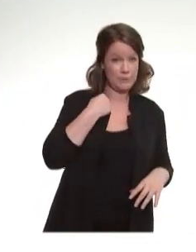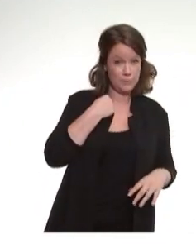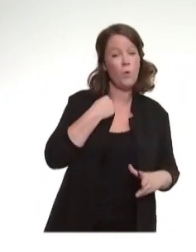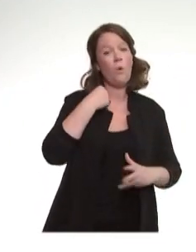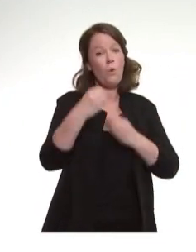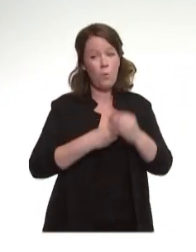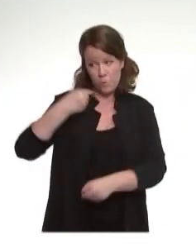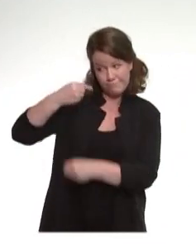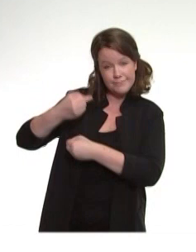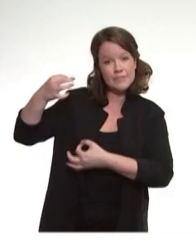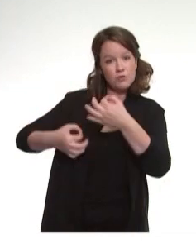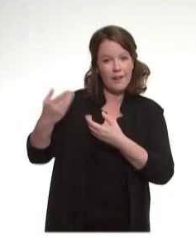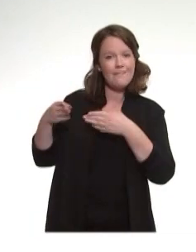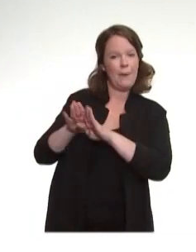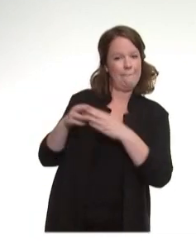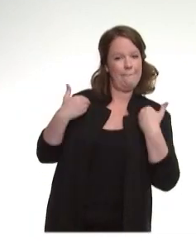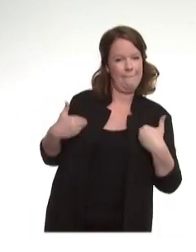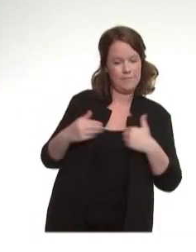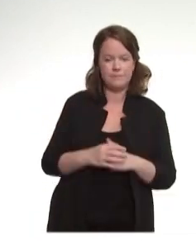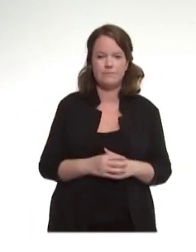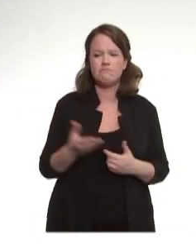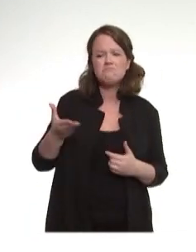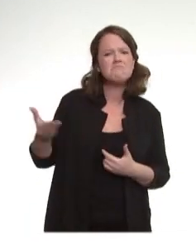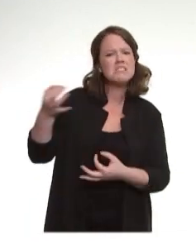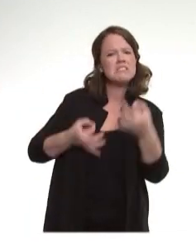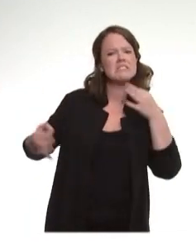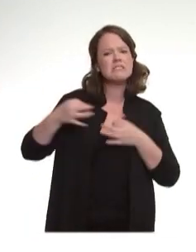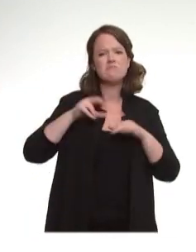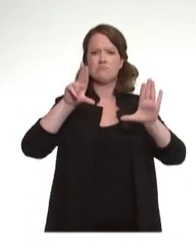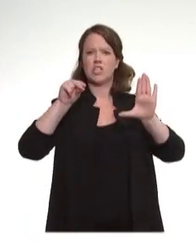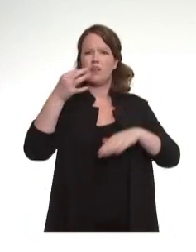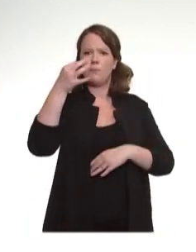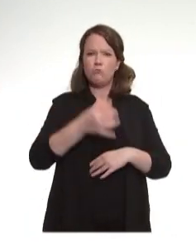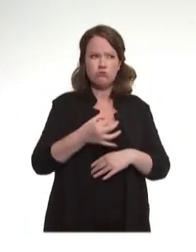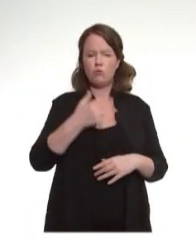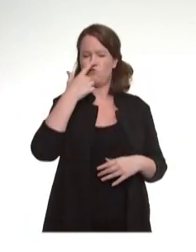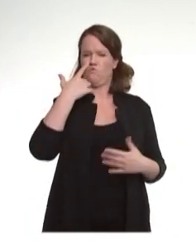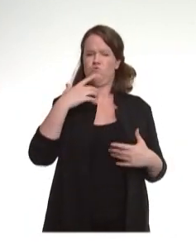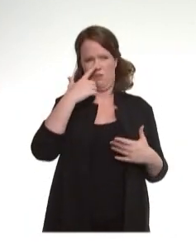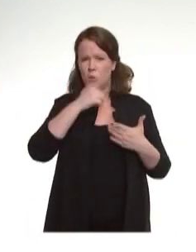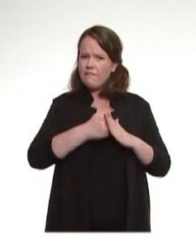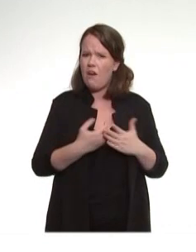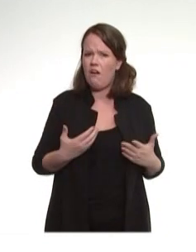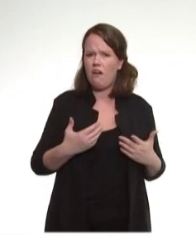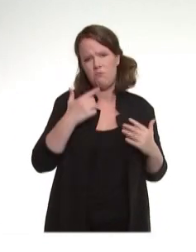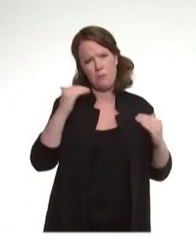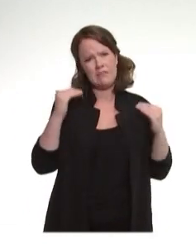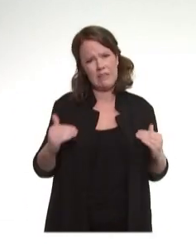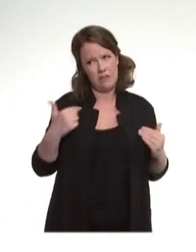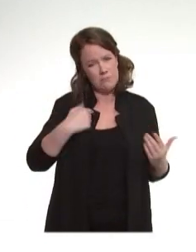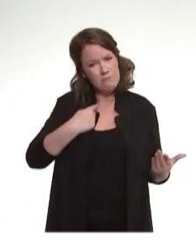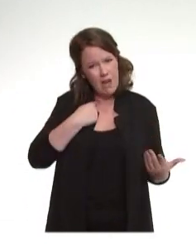nous ont dit 80% c'est trop strict il faut que vous baissiez ce seuil nous avons donc décidé de baisser ce seuil